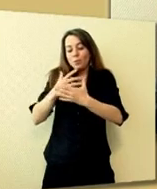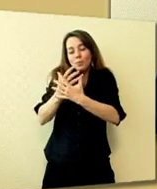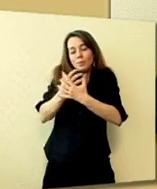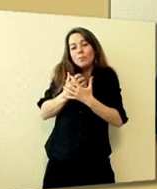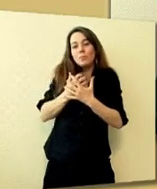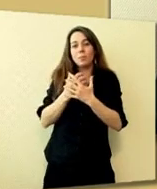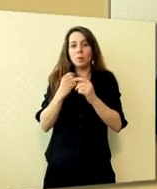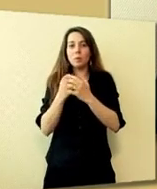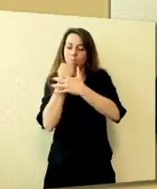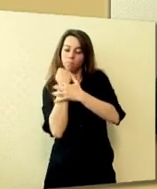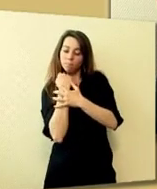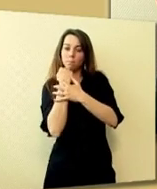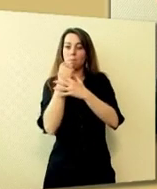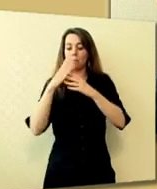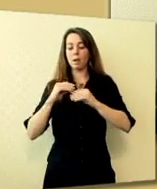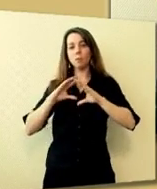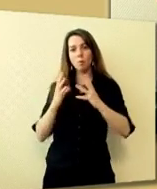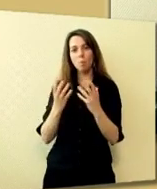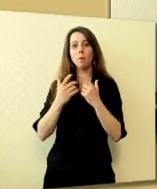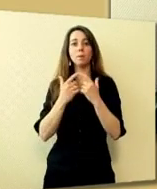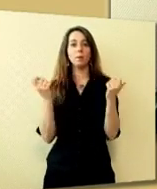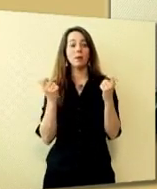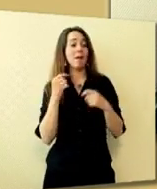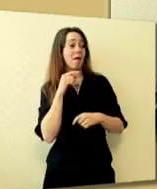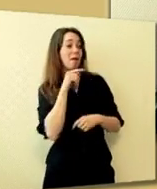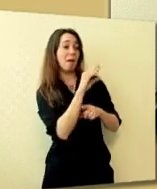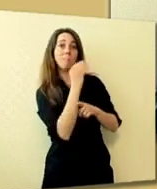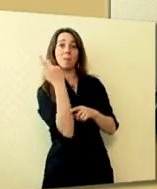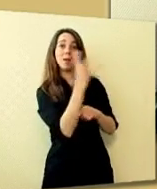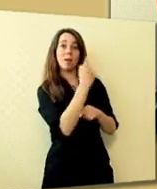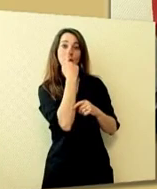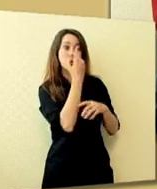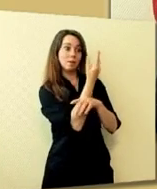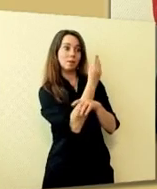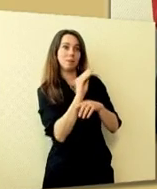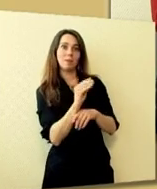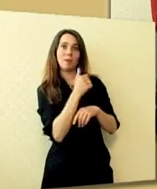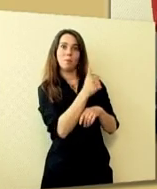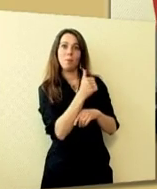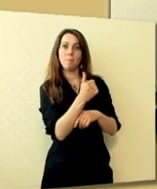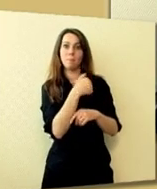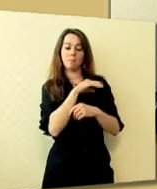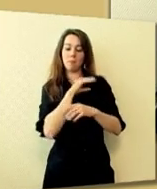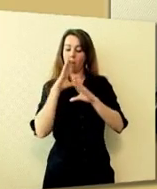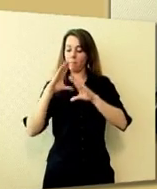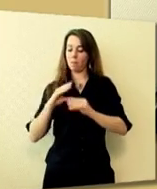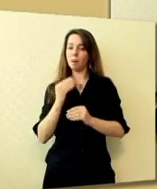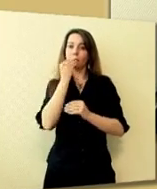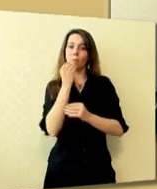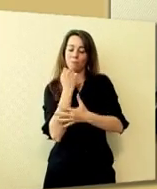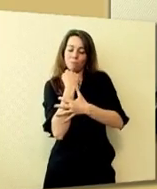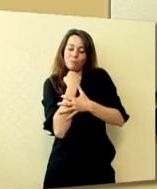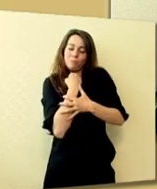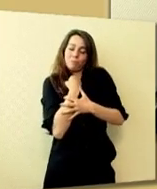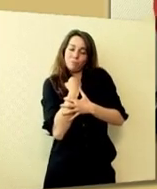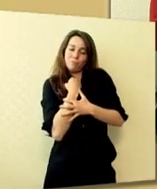le tonus du bébé, son positionnement. Et là, ton bébé, il se sent bien en sécurité parce qu'il est bien positionné et il est blotti contre sa